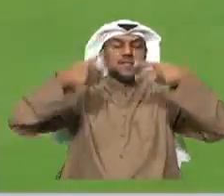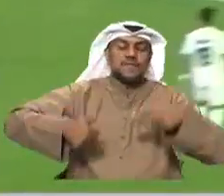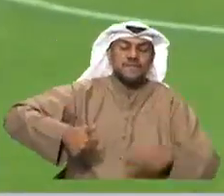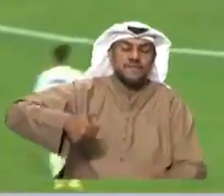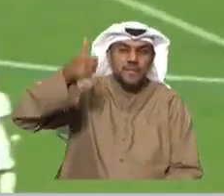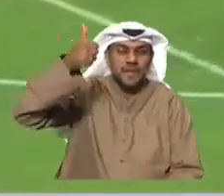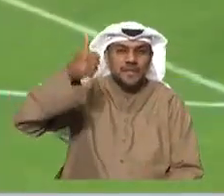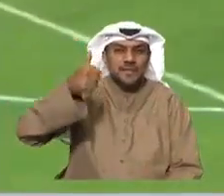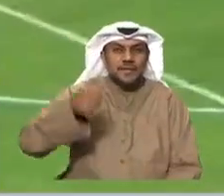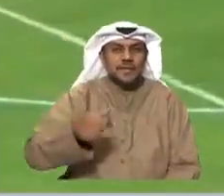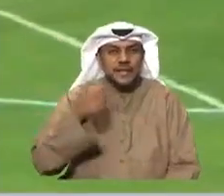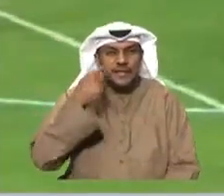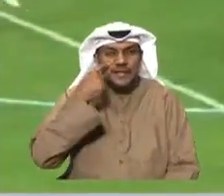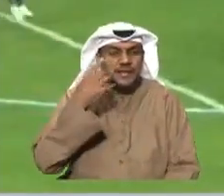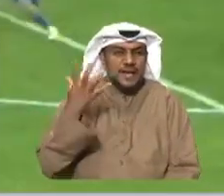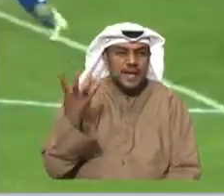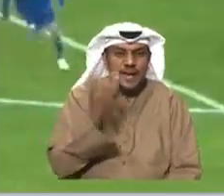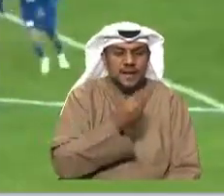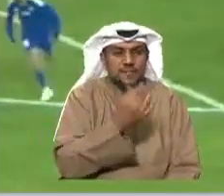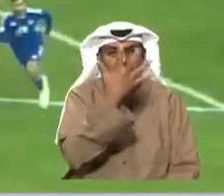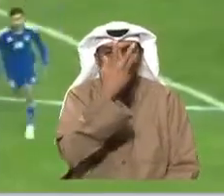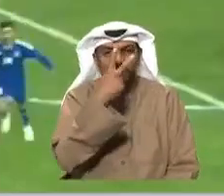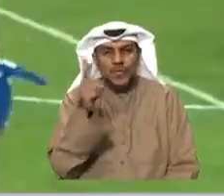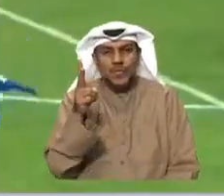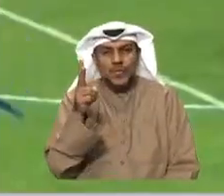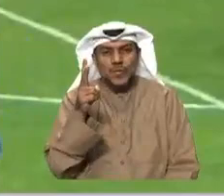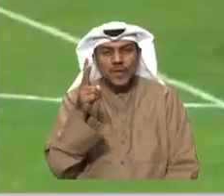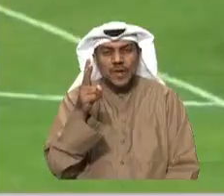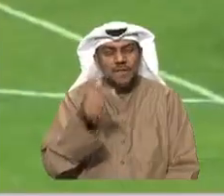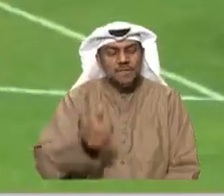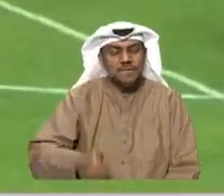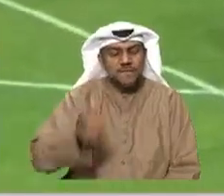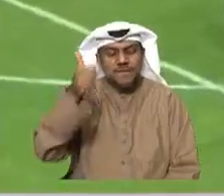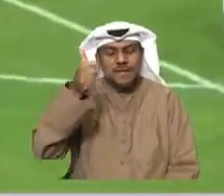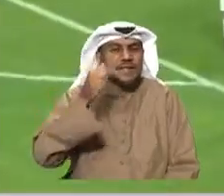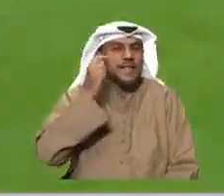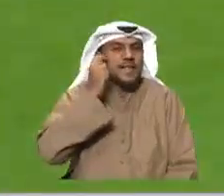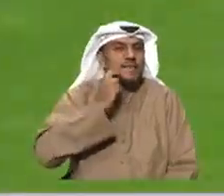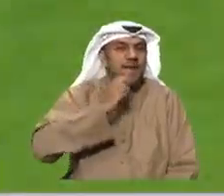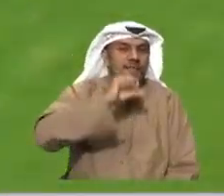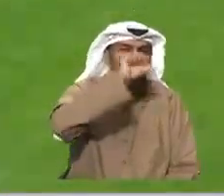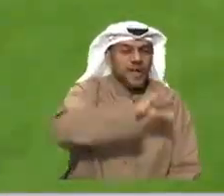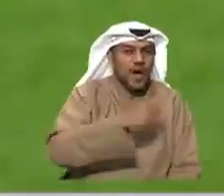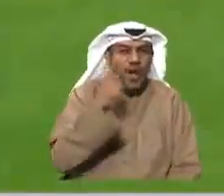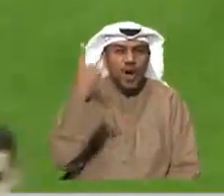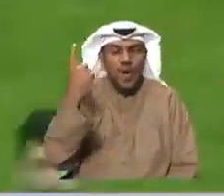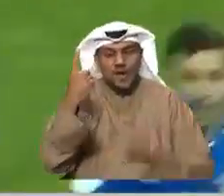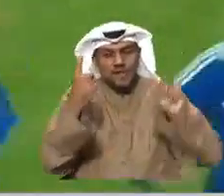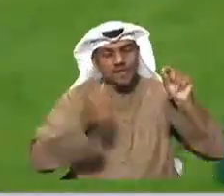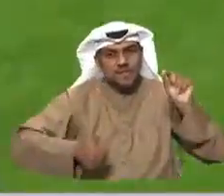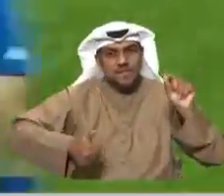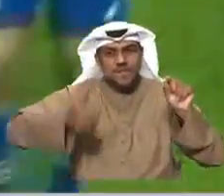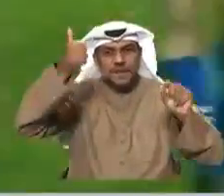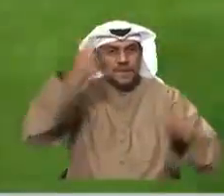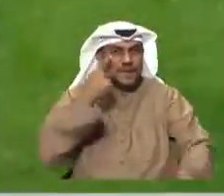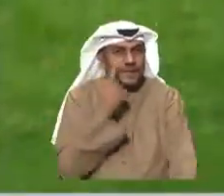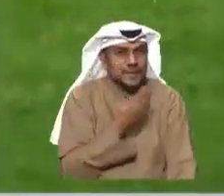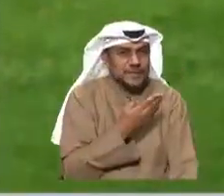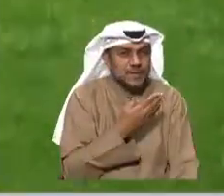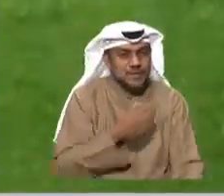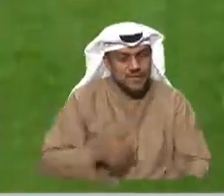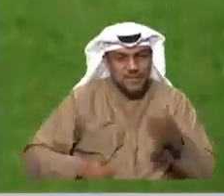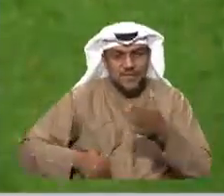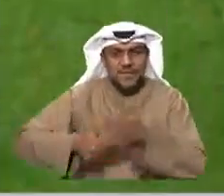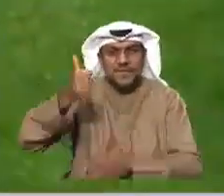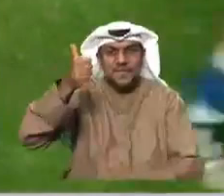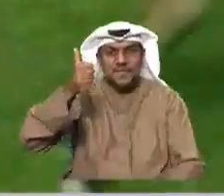بنسختها 25 بعد تغلبه على شقيقه المنتخب الإماراتي بهدف واحد مقابل لا شيء. هدف المباراة الثمين